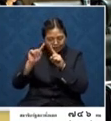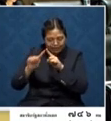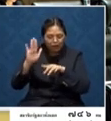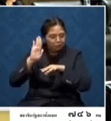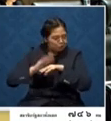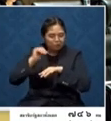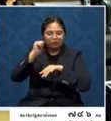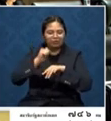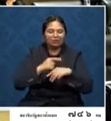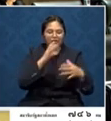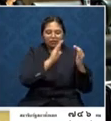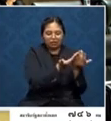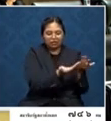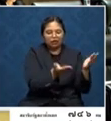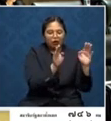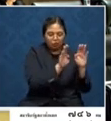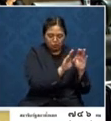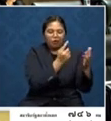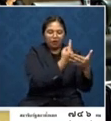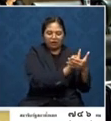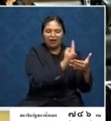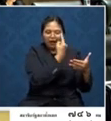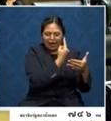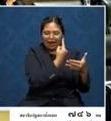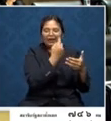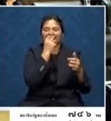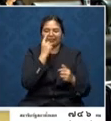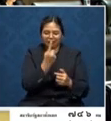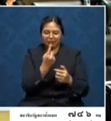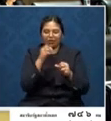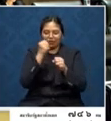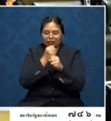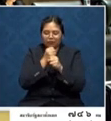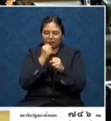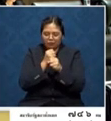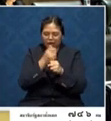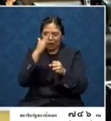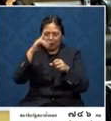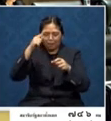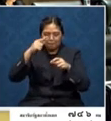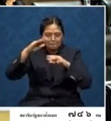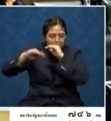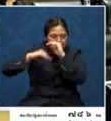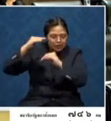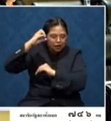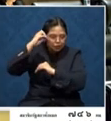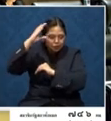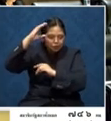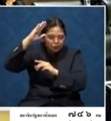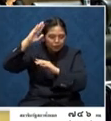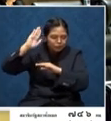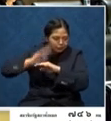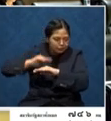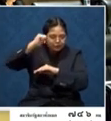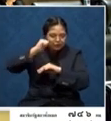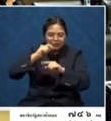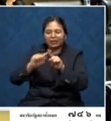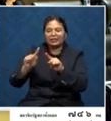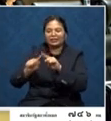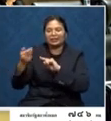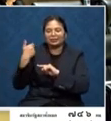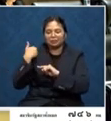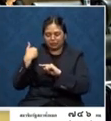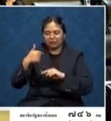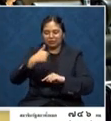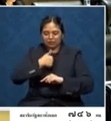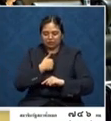อบครัว1ซอฟต์พาวเวอร์เราต้องทำควบคู่ไปกับการพัฒนาอุตสาหกรรมซอฟต์พาวเวอร์เพื่อรองรับแรงงานทักษะค่ะดิฉันจึงสนับส